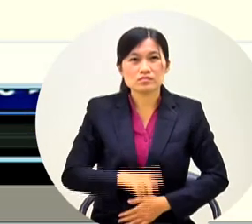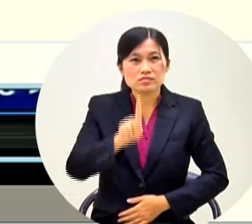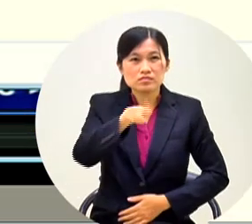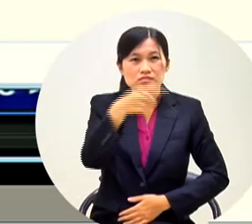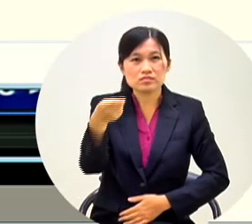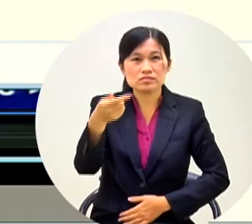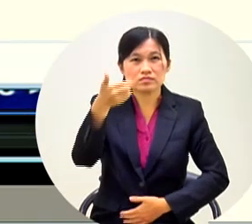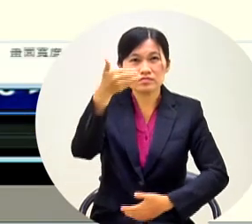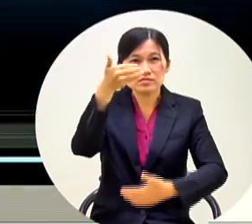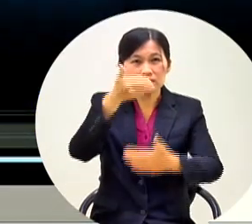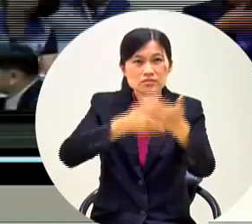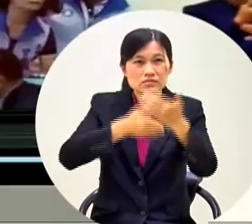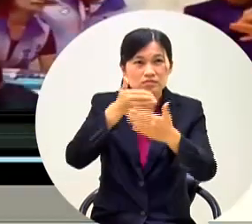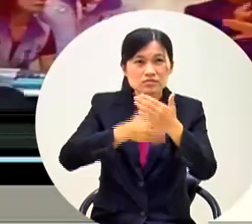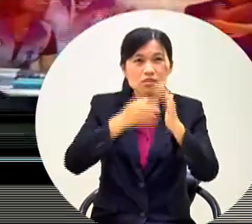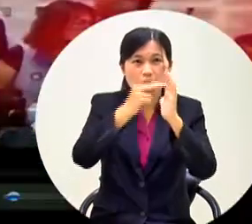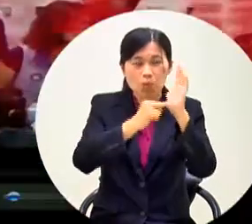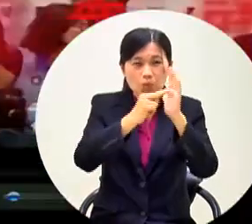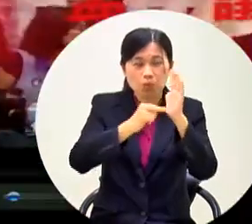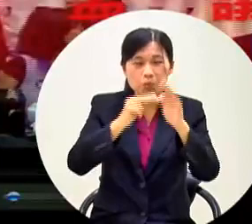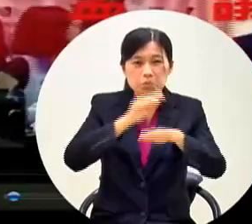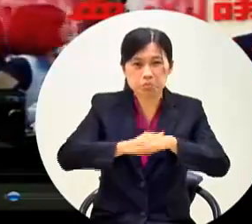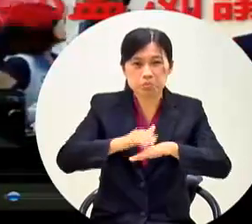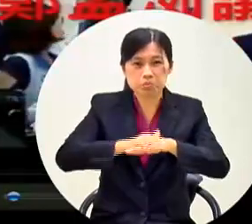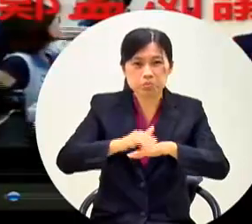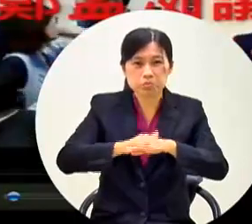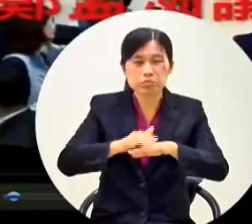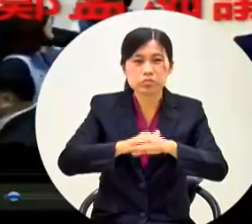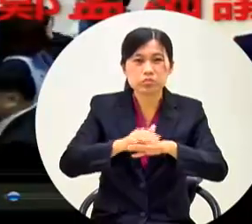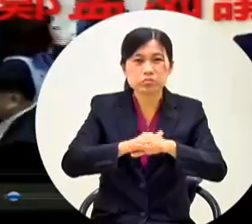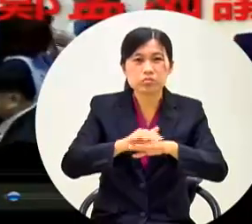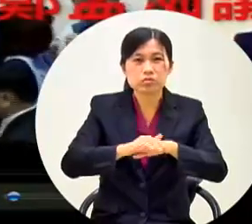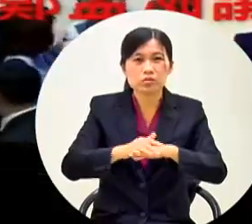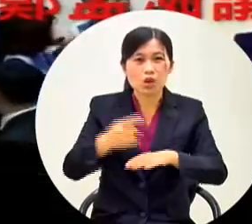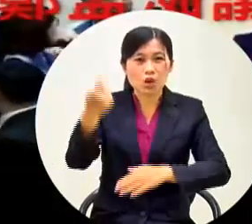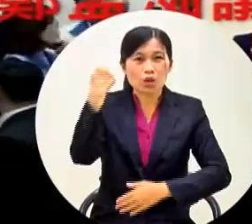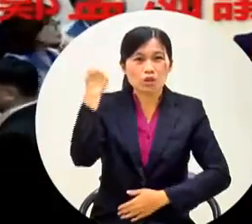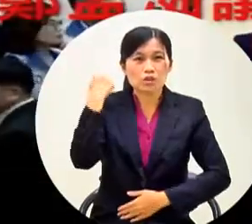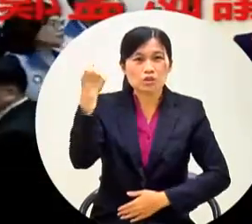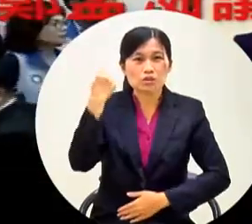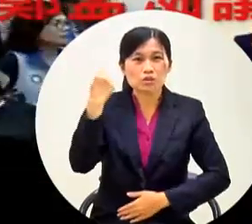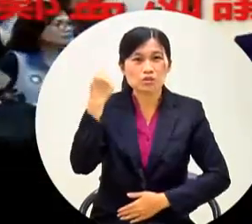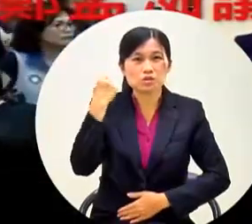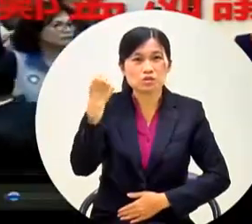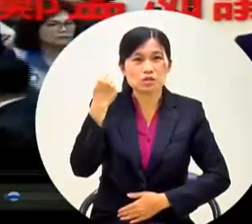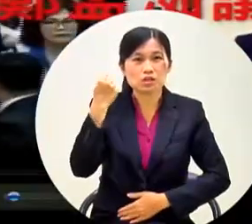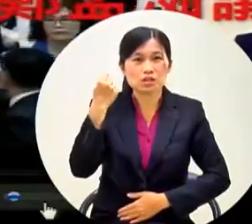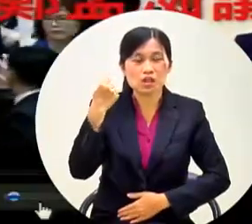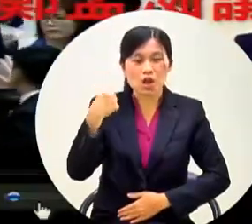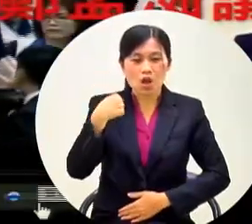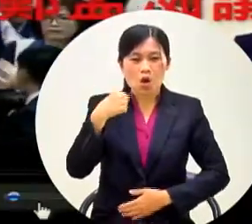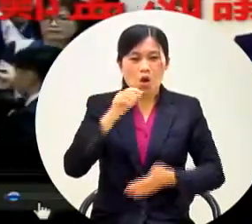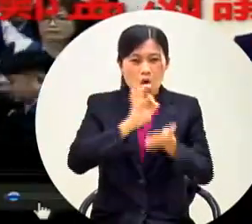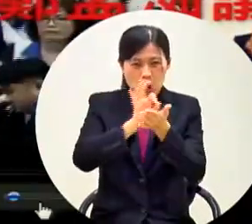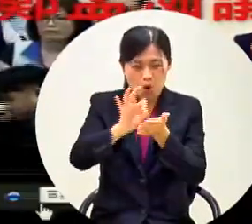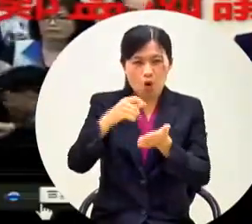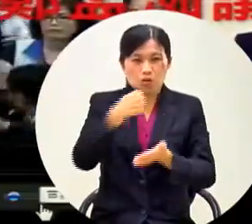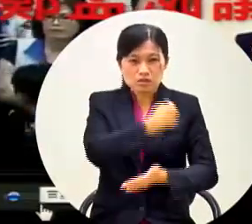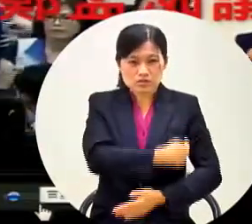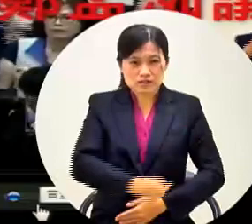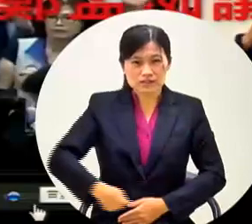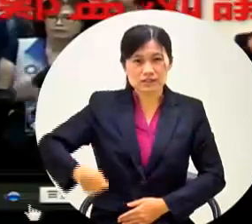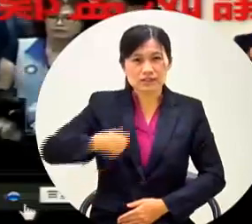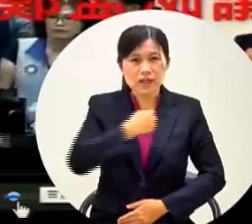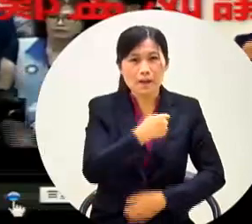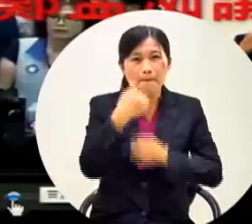我们昨天。都是用身体、 经济、物质这 件事， 在保护高雄市民的权益。